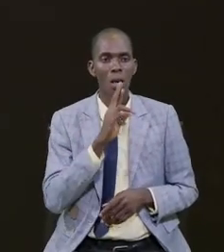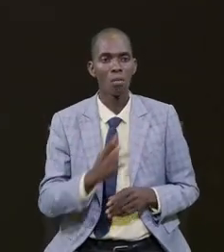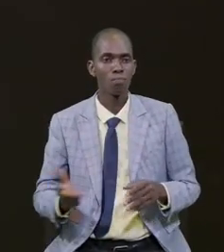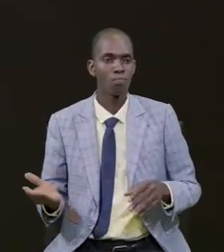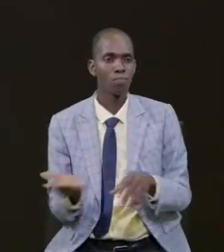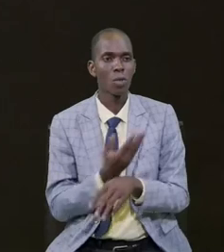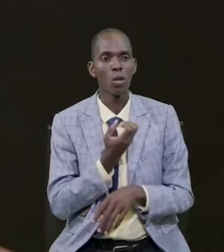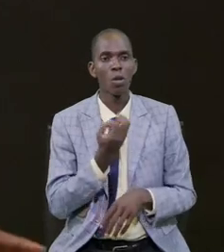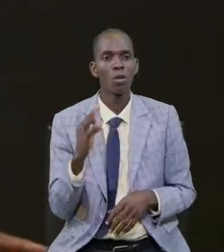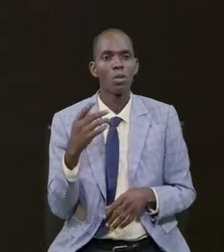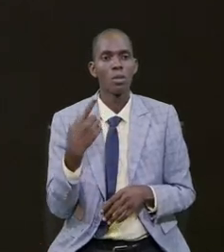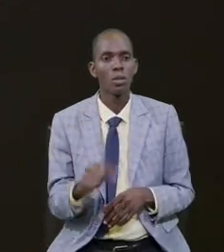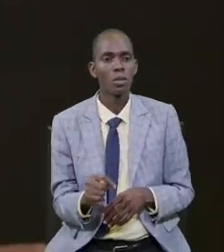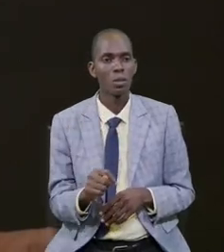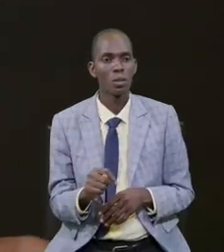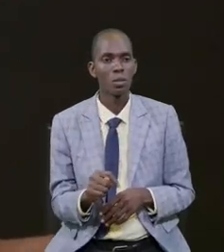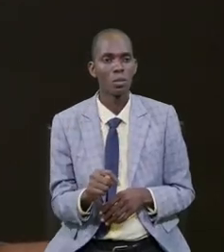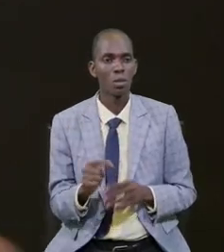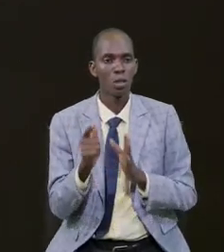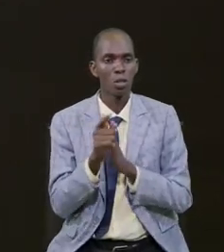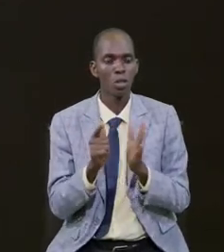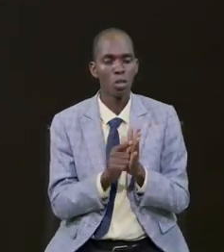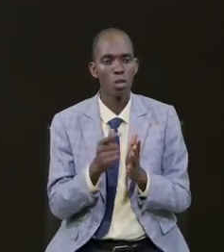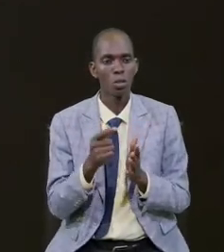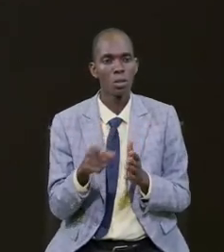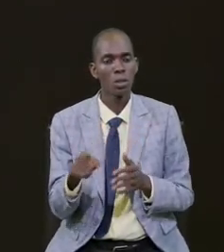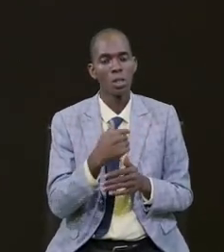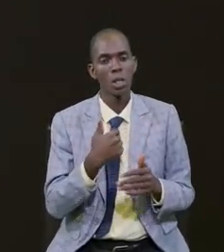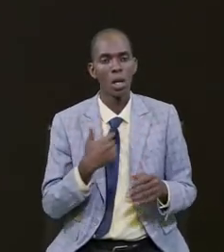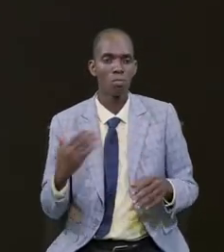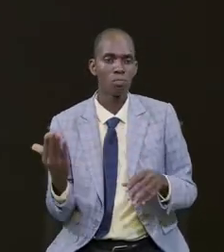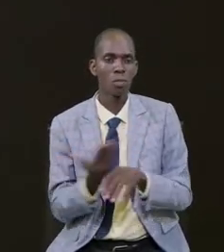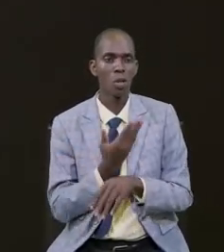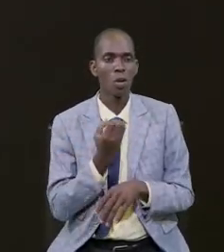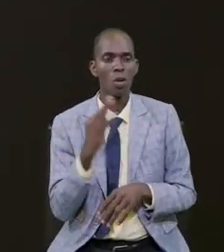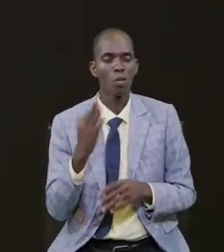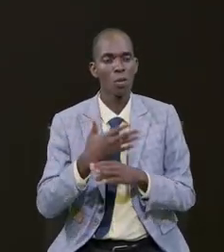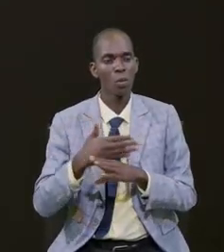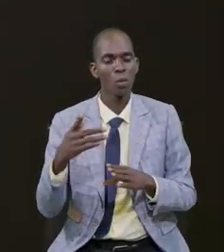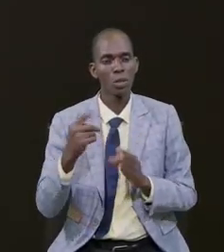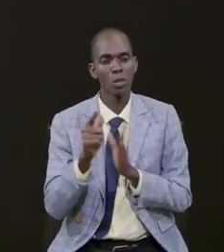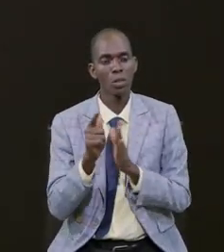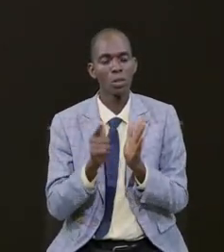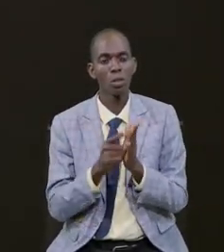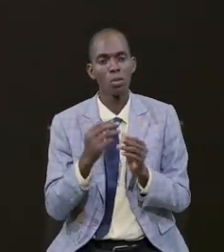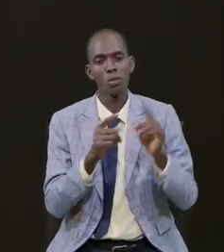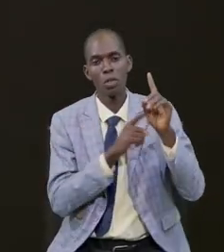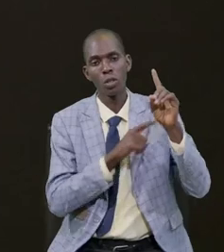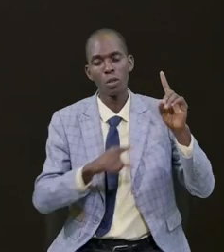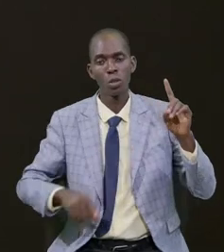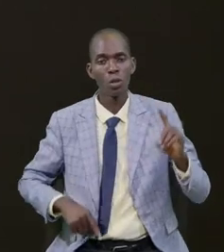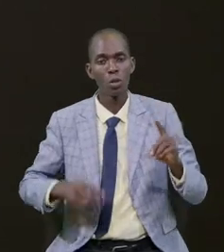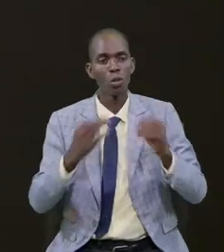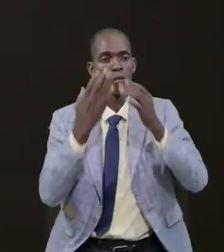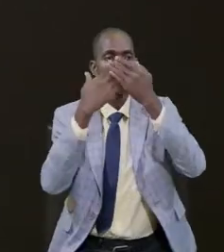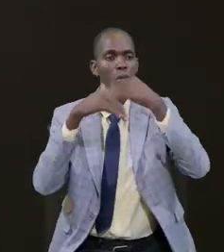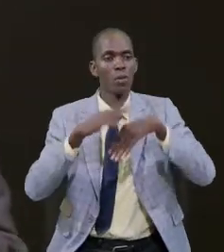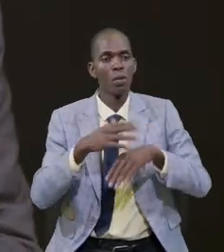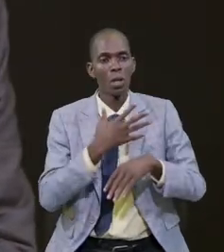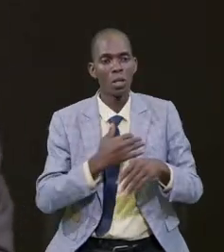dissipera comme de la poussière. Car Ils ont dédaigné la loi